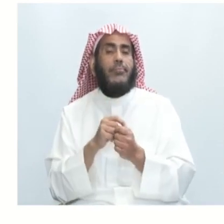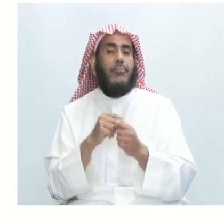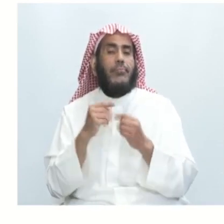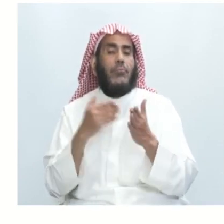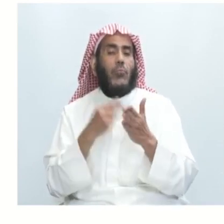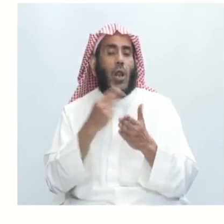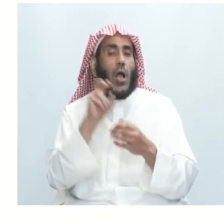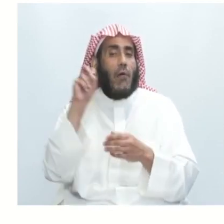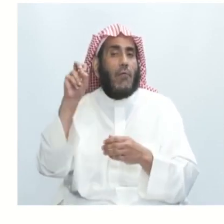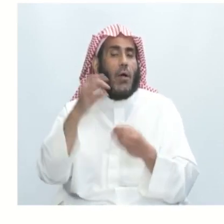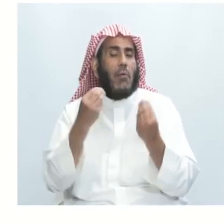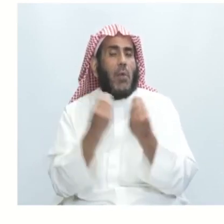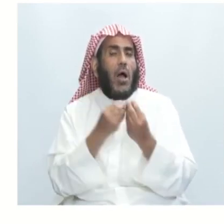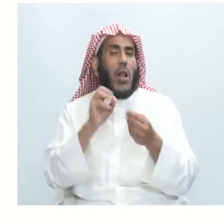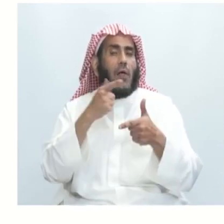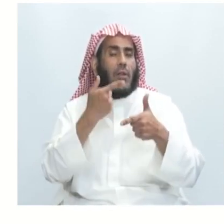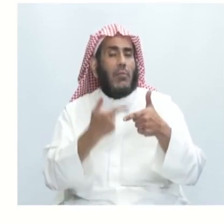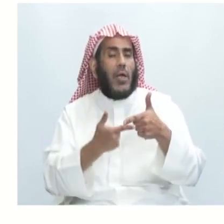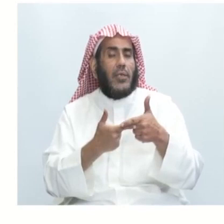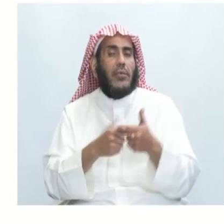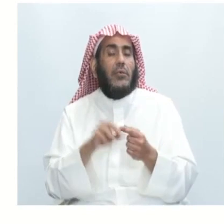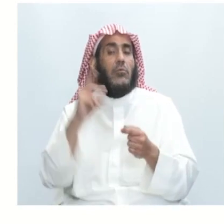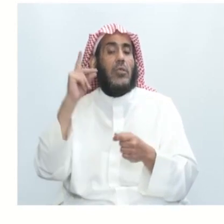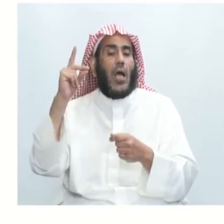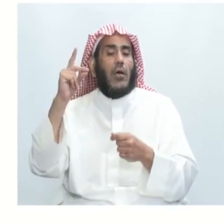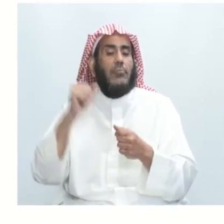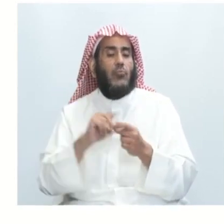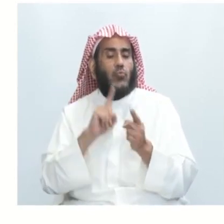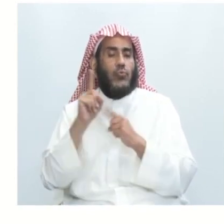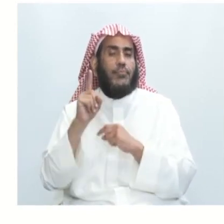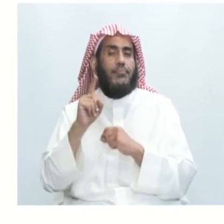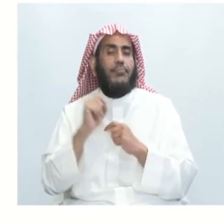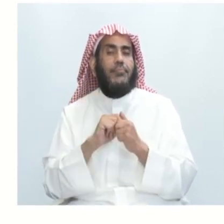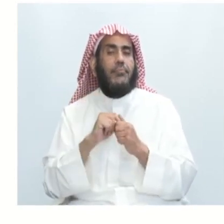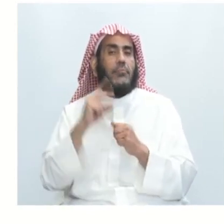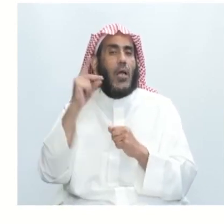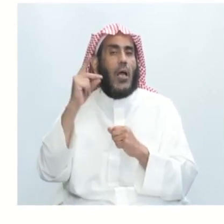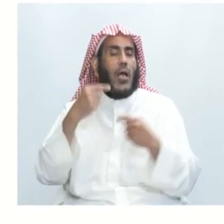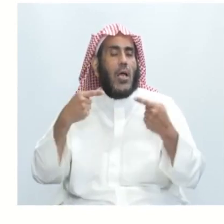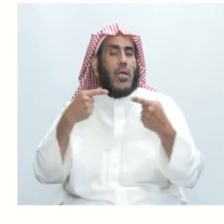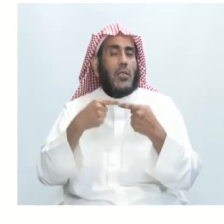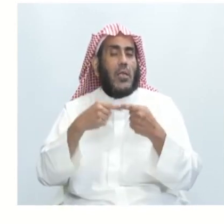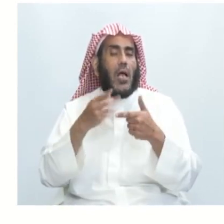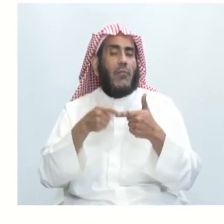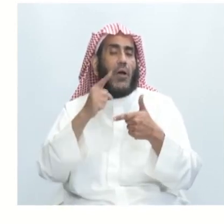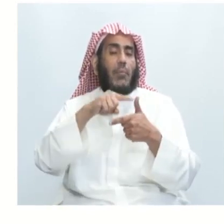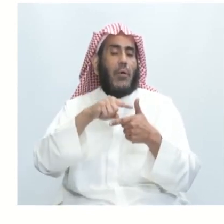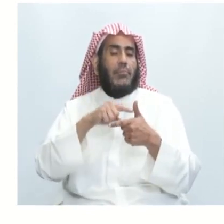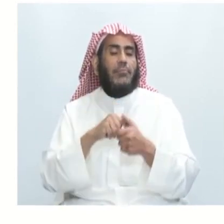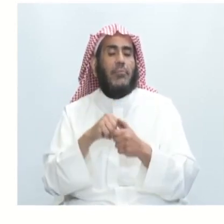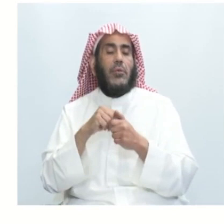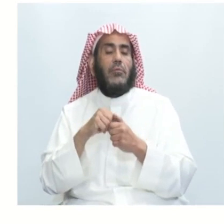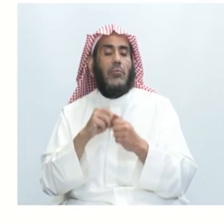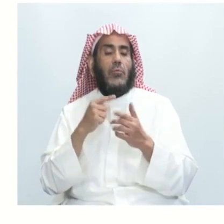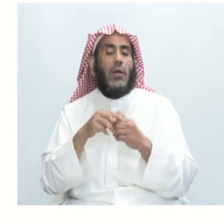القاف مع الحرف الذي الذي بعدها الطاء هنا يتصل به حرف قبله يتصل به حرف